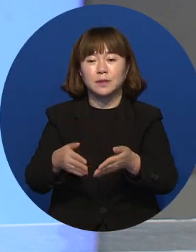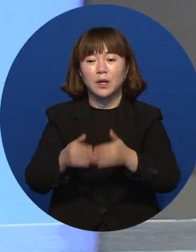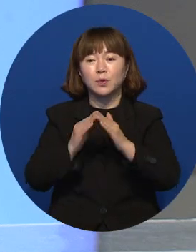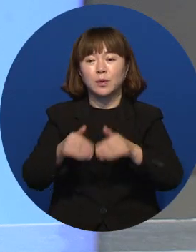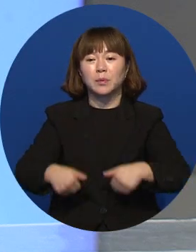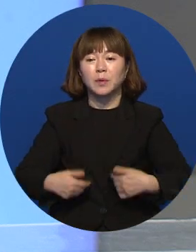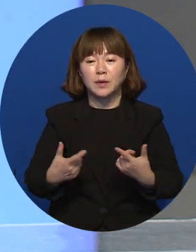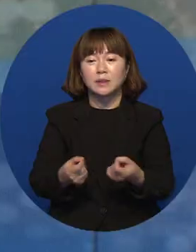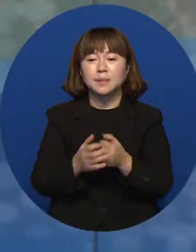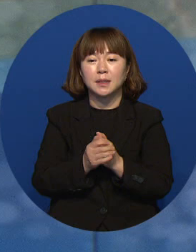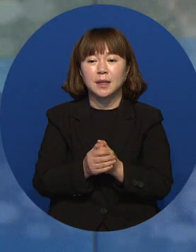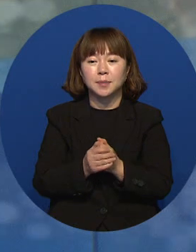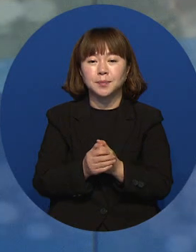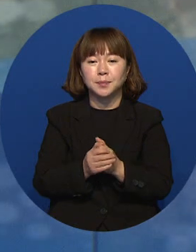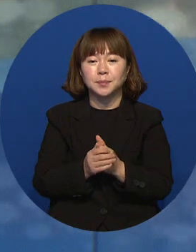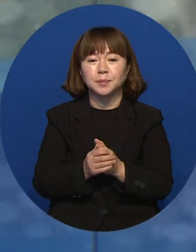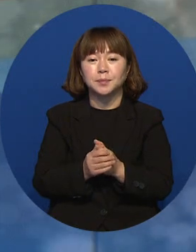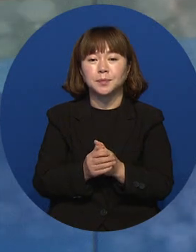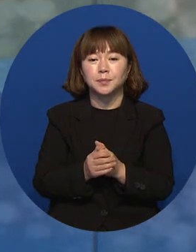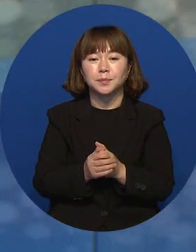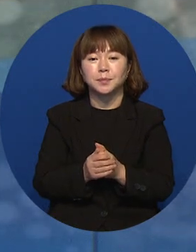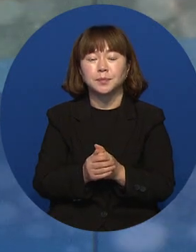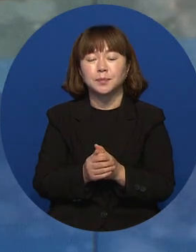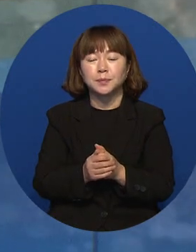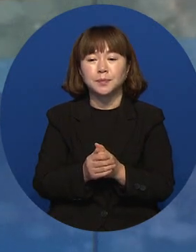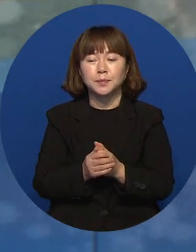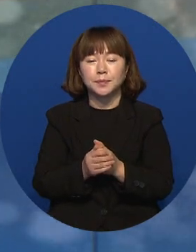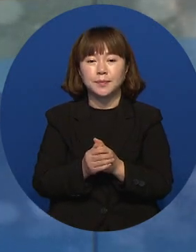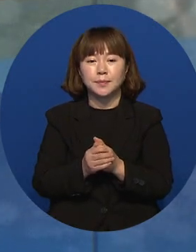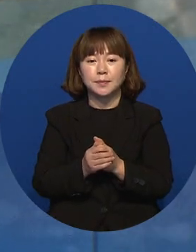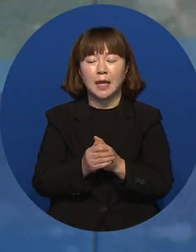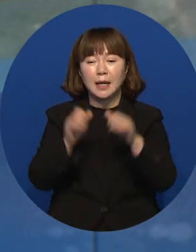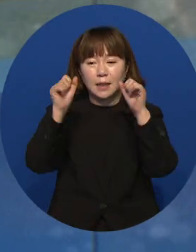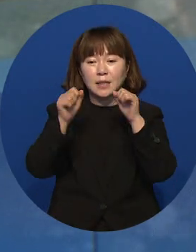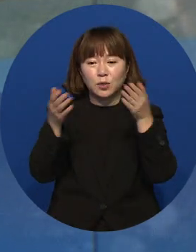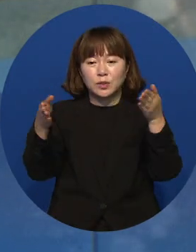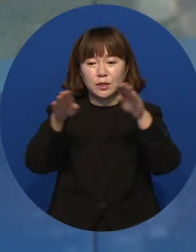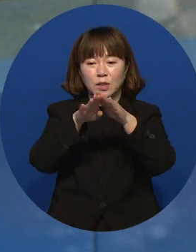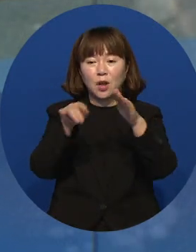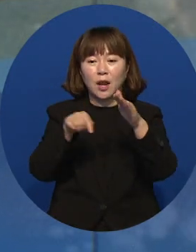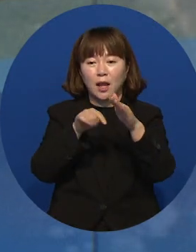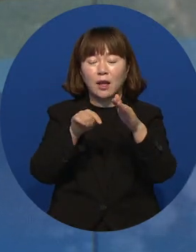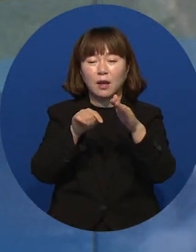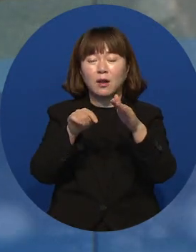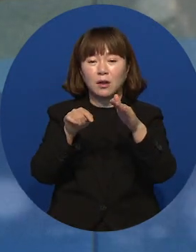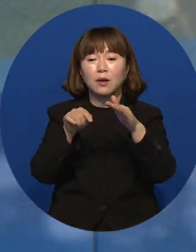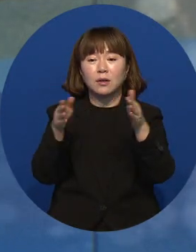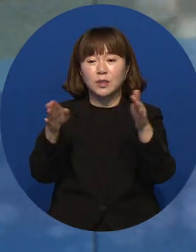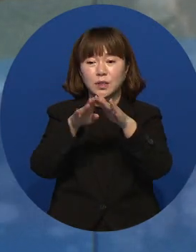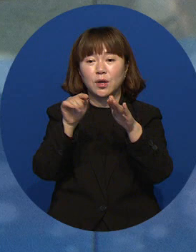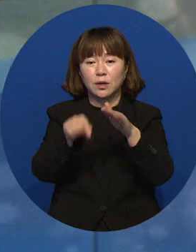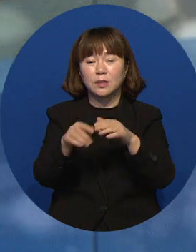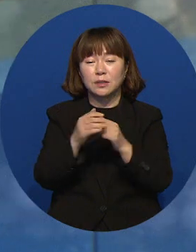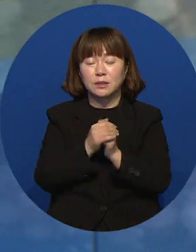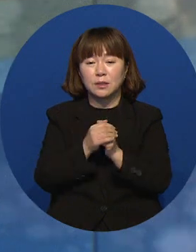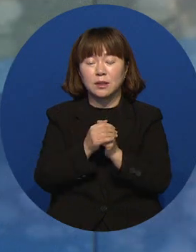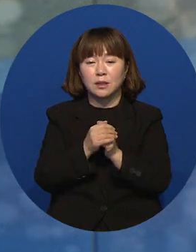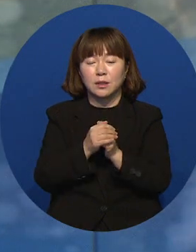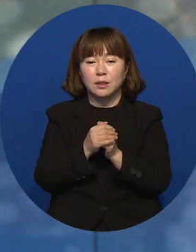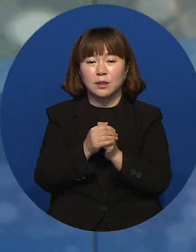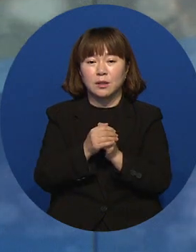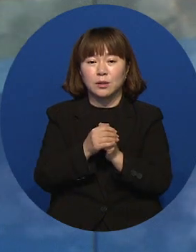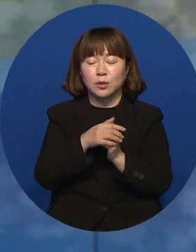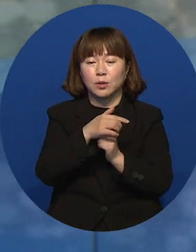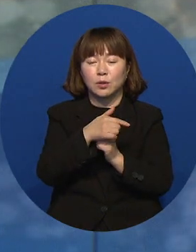됩니다 이제 실내 체육 씰 같은 경우에 백신 펜슬 너무 강하게 된 요약 그랬으면 규제완화 에러가 없지 않느냐 이런 또